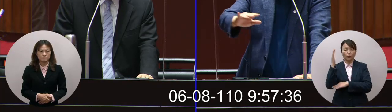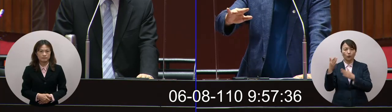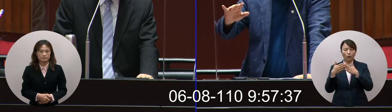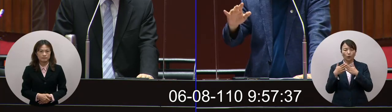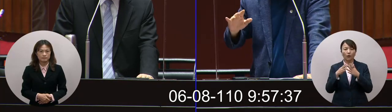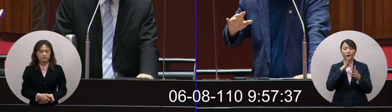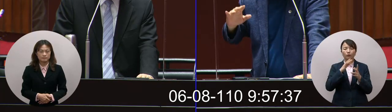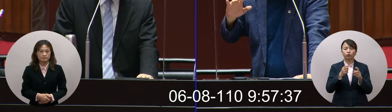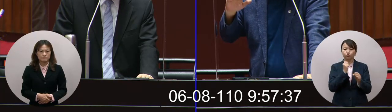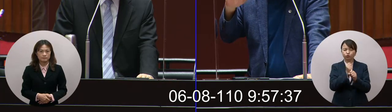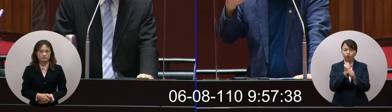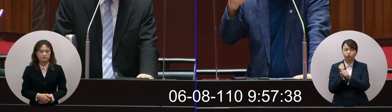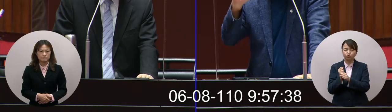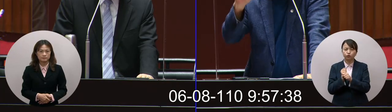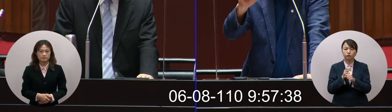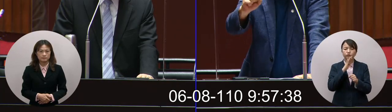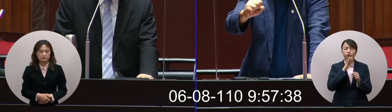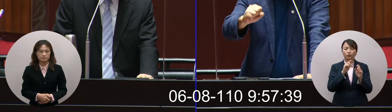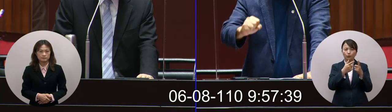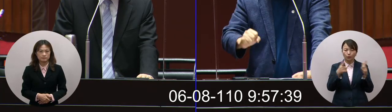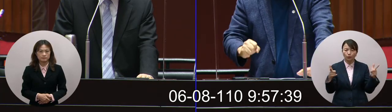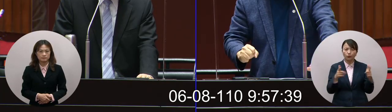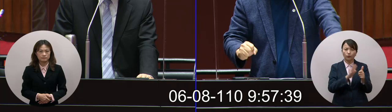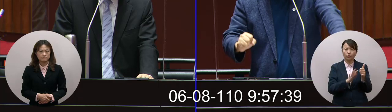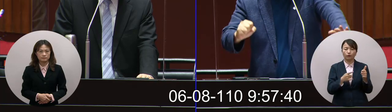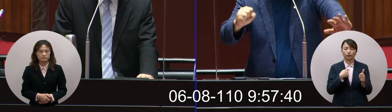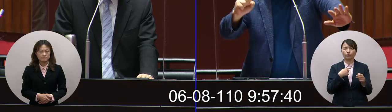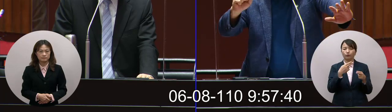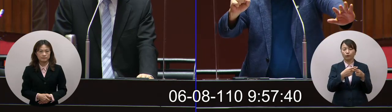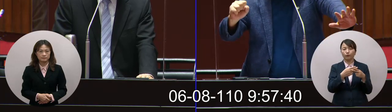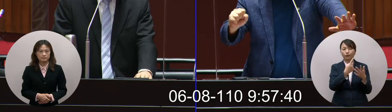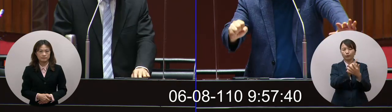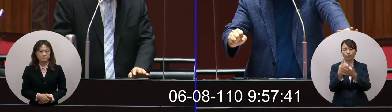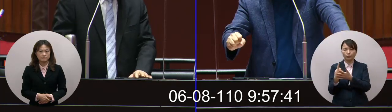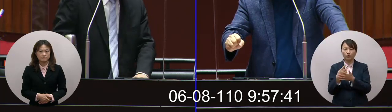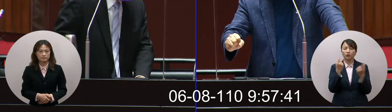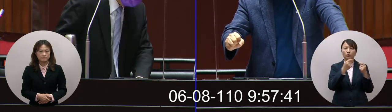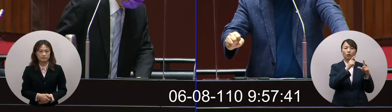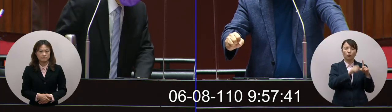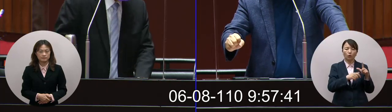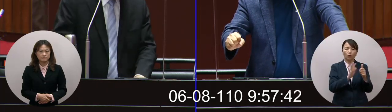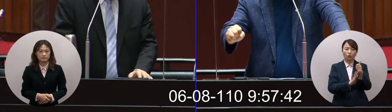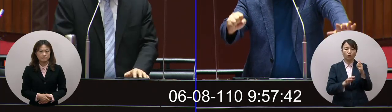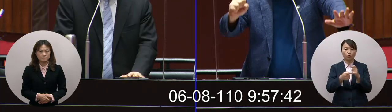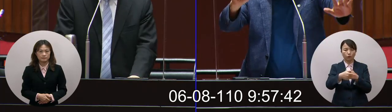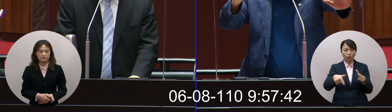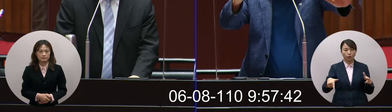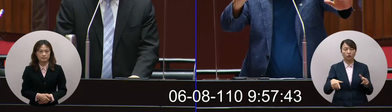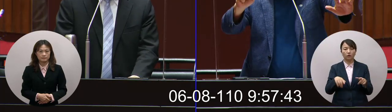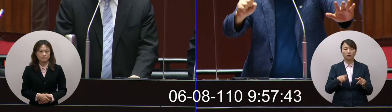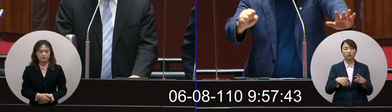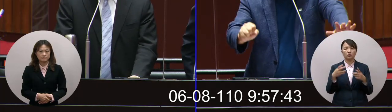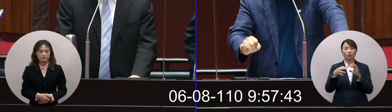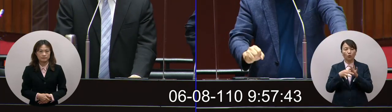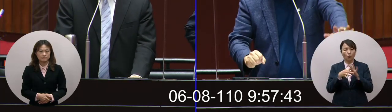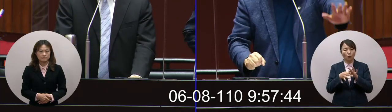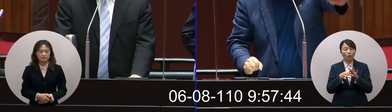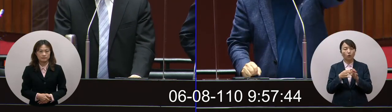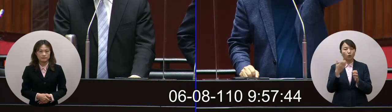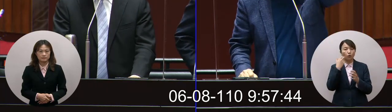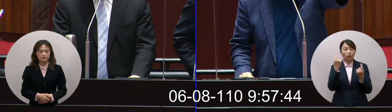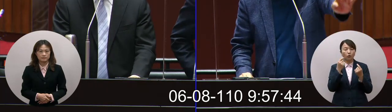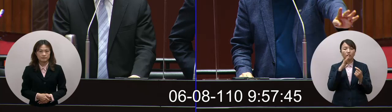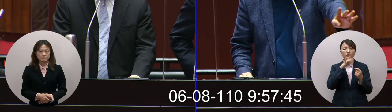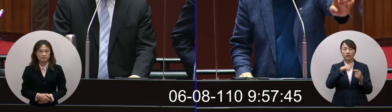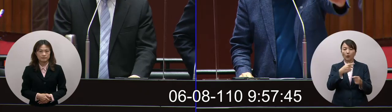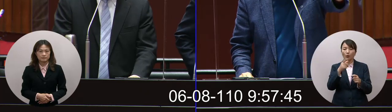个安尼哦，你安尼各方面，我相信各个产业里面，还有大家在关心的，就是第一